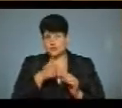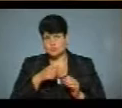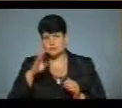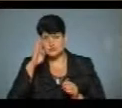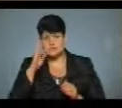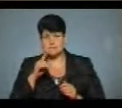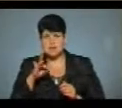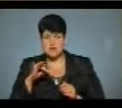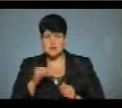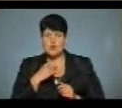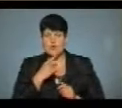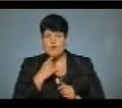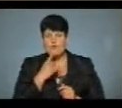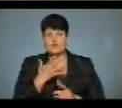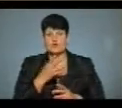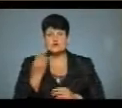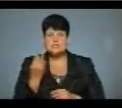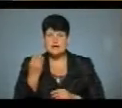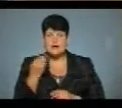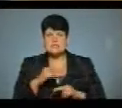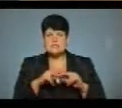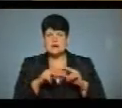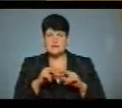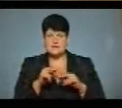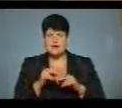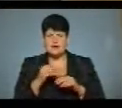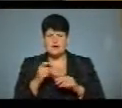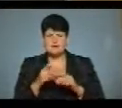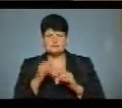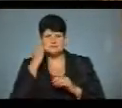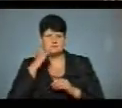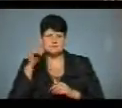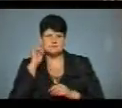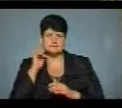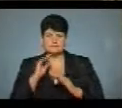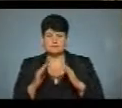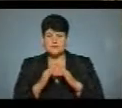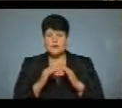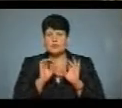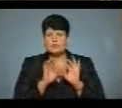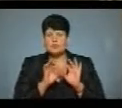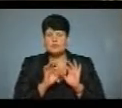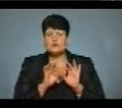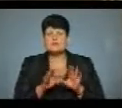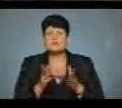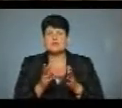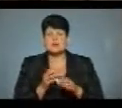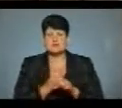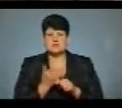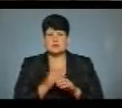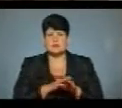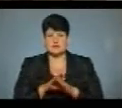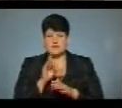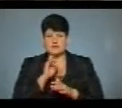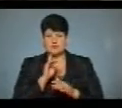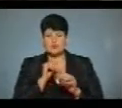Збаража. Чоловік каже, цікавиться архітектурою, тому вирішив долучитись до реконструкції будівлі. Він розповів, які роботи виконують. Робимо